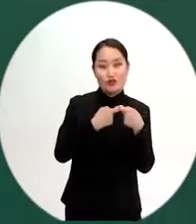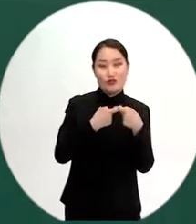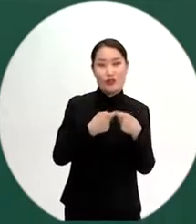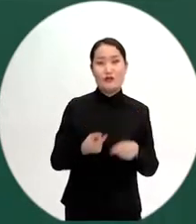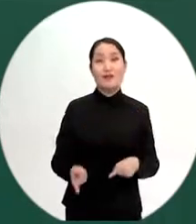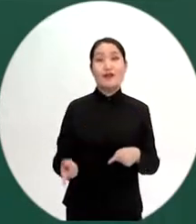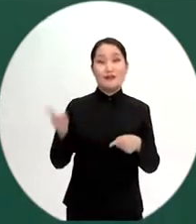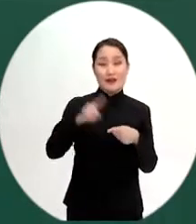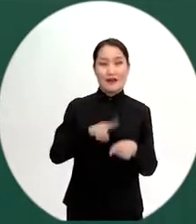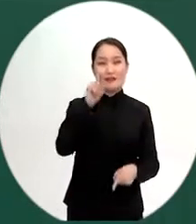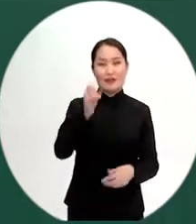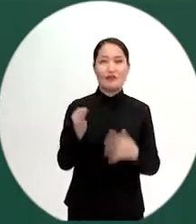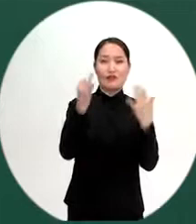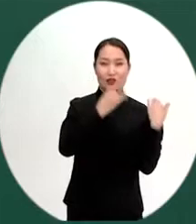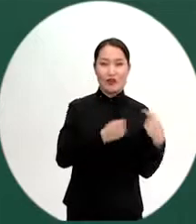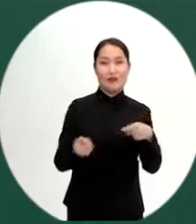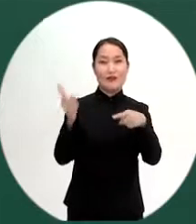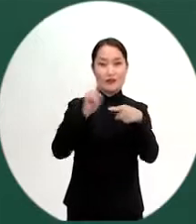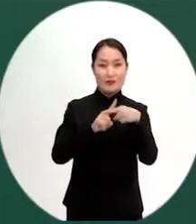дахиад 1-7 хоногийг нэмж үзэхнээ.